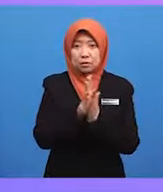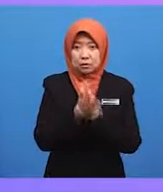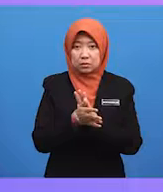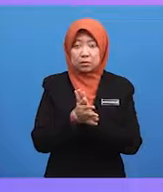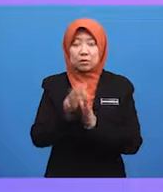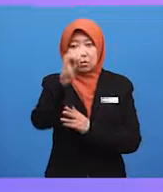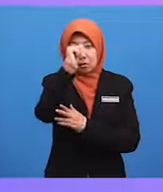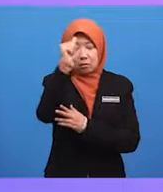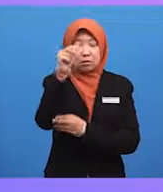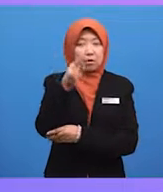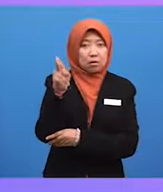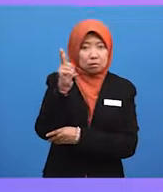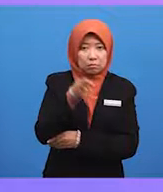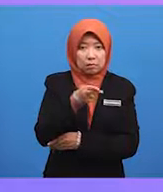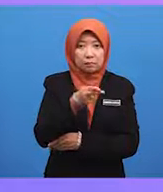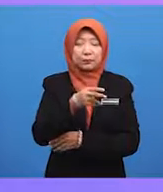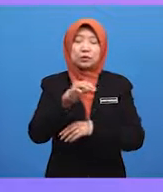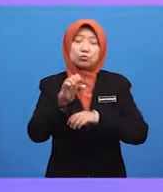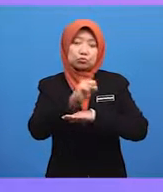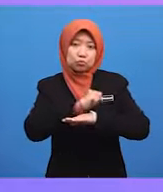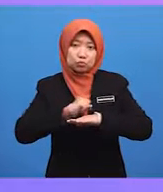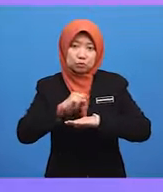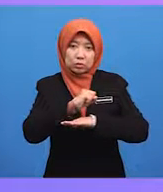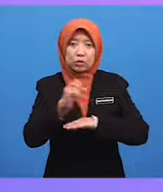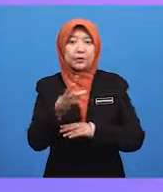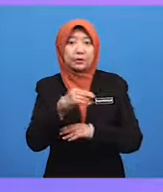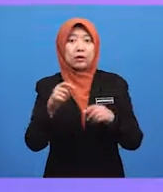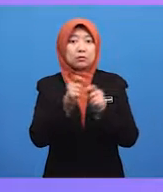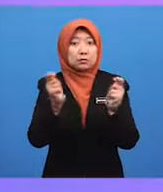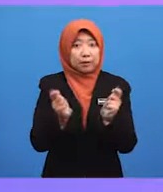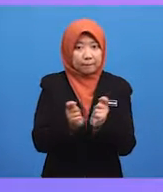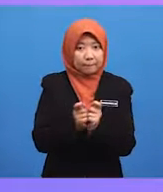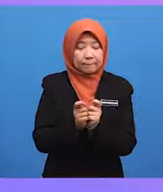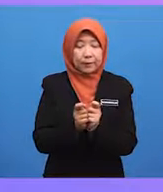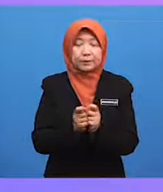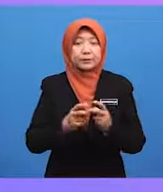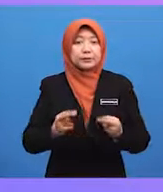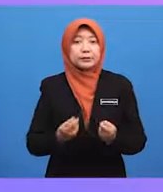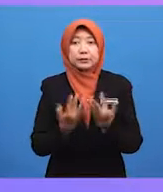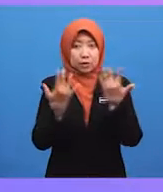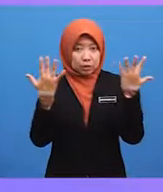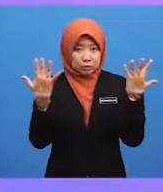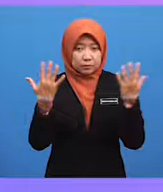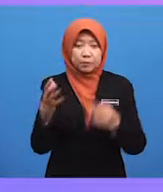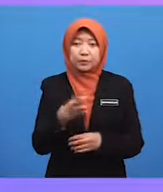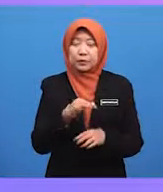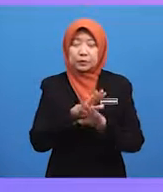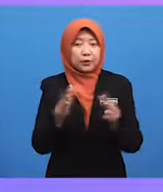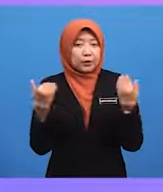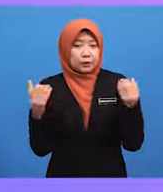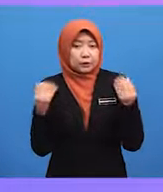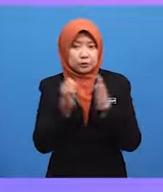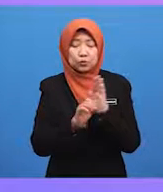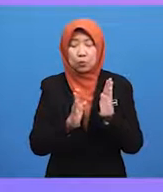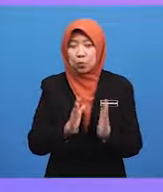Allah haramkan kepadanya syurga, dan tempat kembalinya ialah neraka, dan tiadalah seorang penolong pun